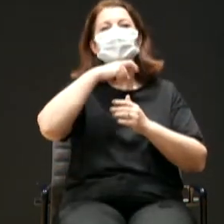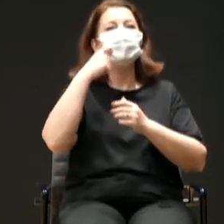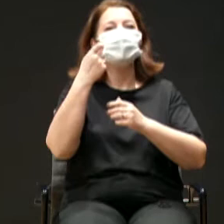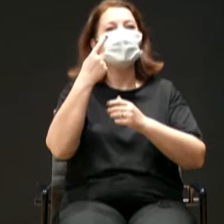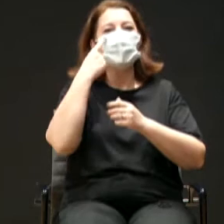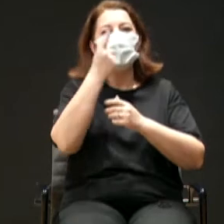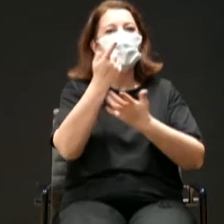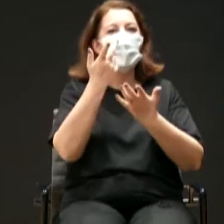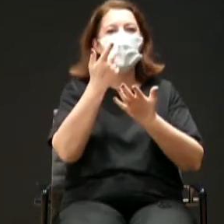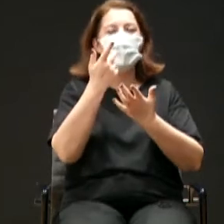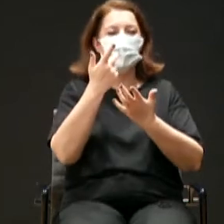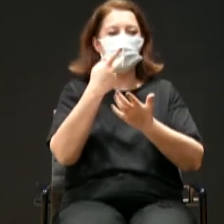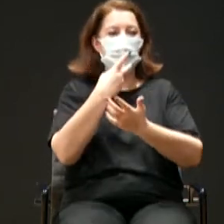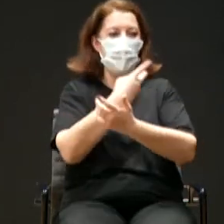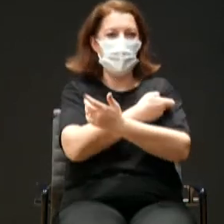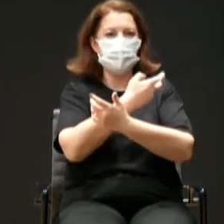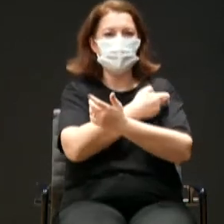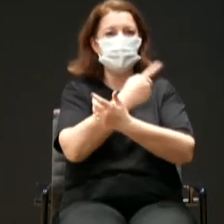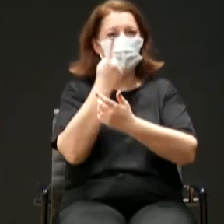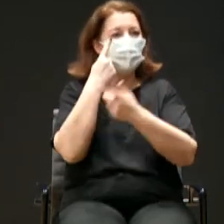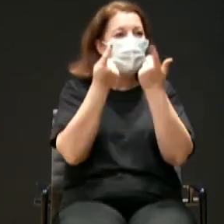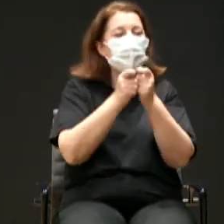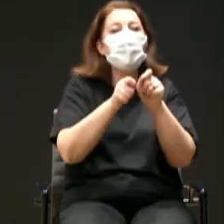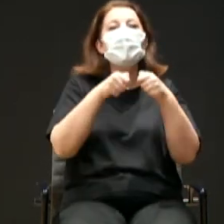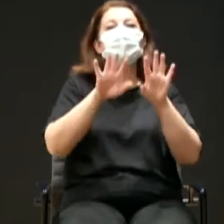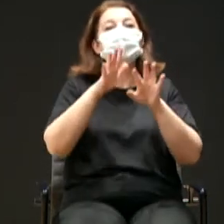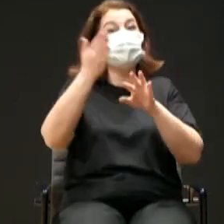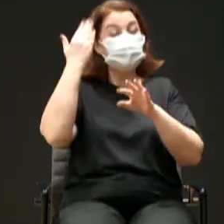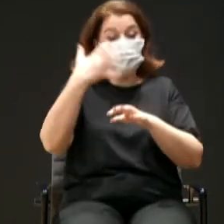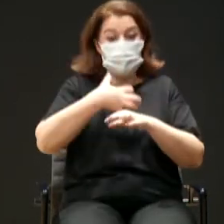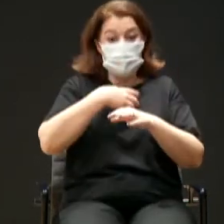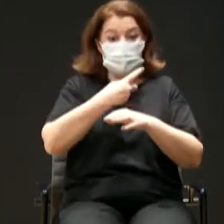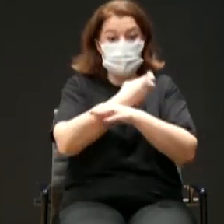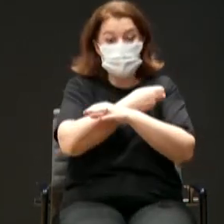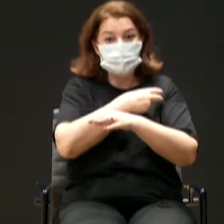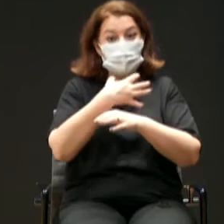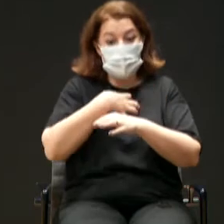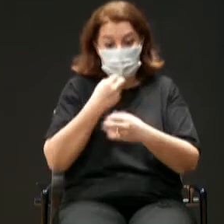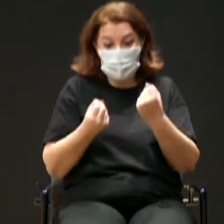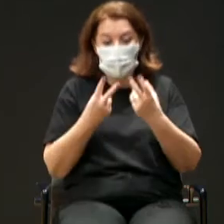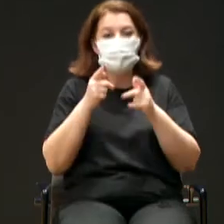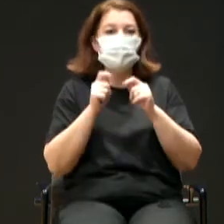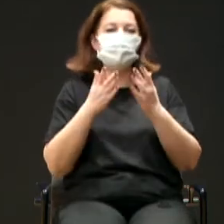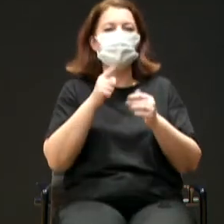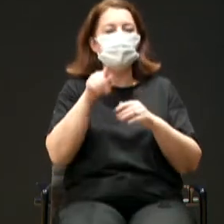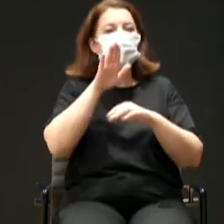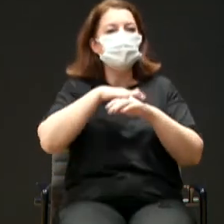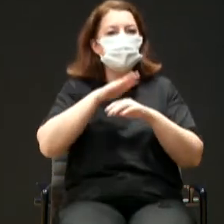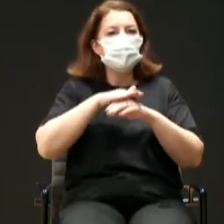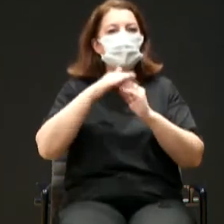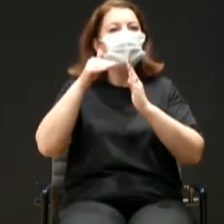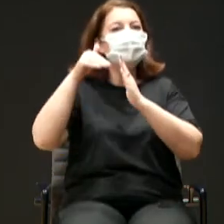kapatmasaydı. Keşke kendi aşımızı üretebilir olsaydık. Yani bunları yaparken ileriyi